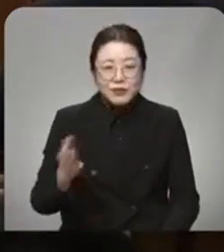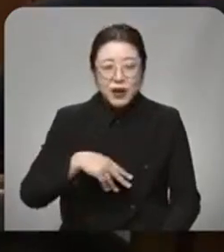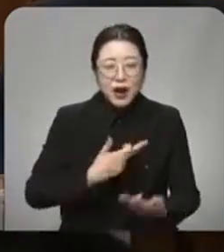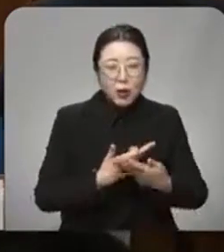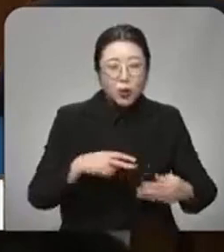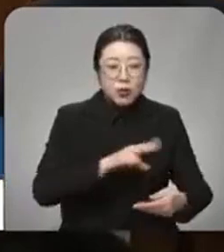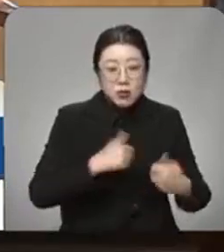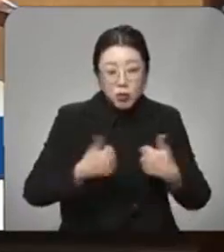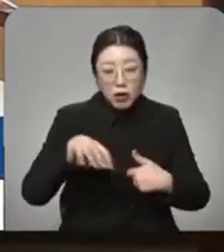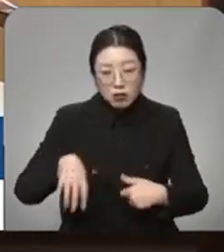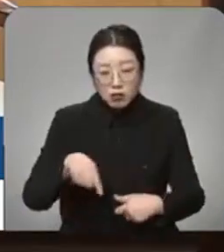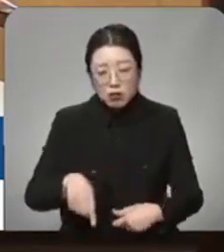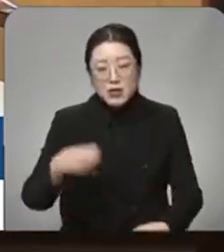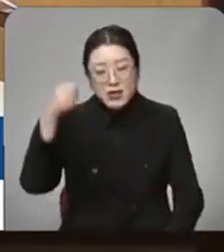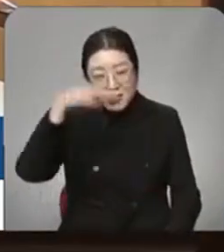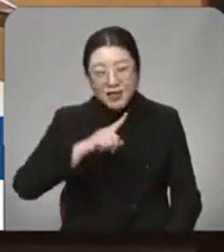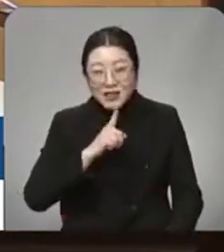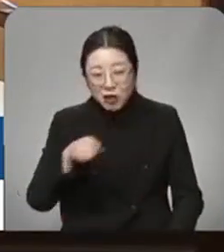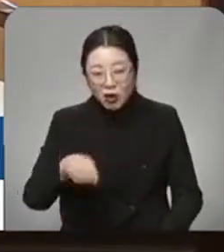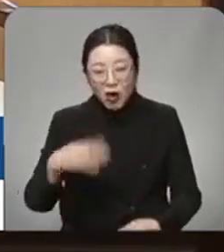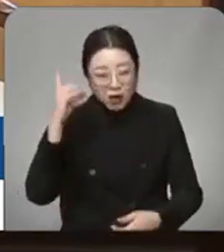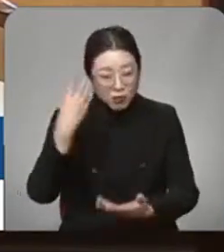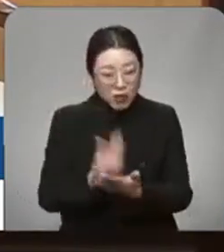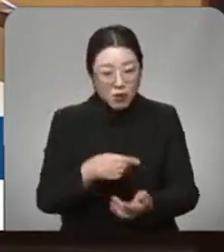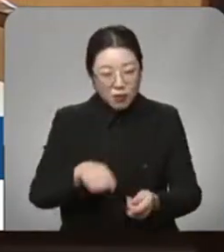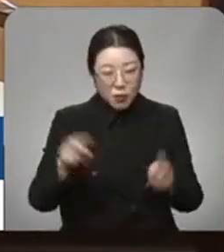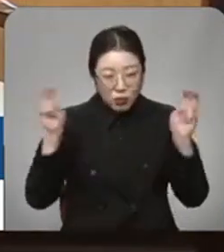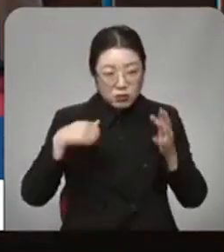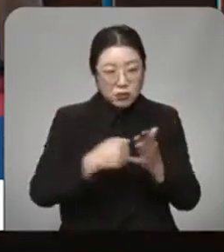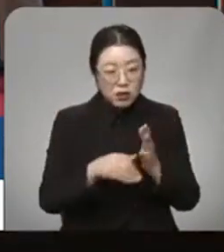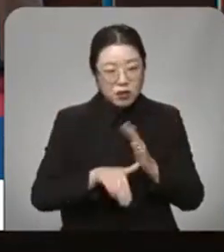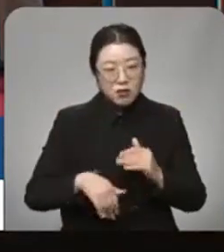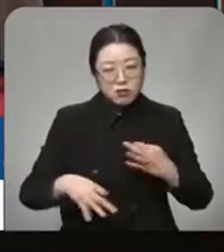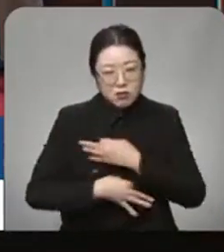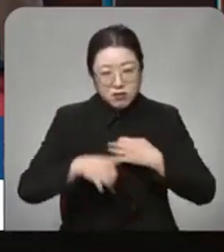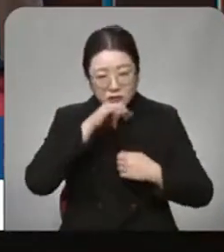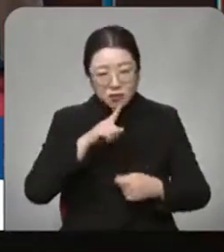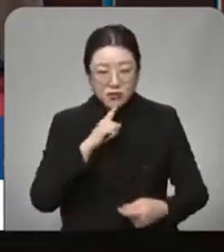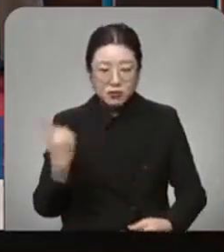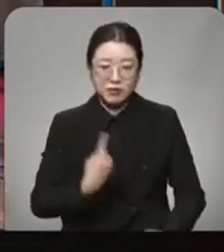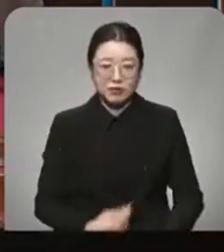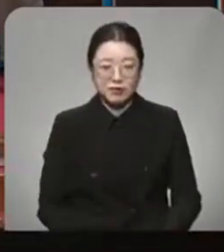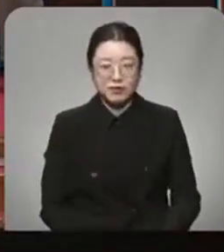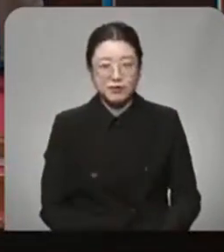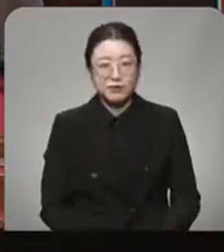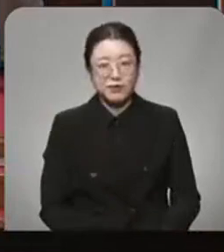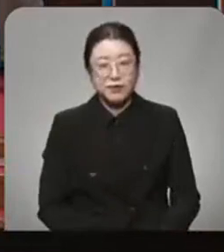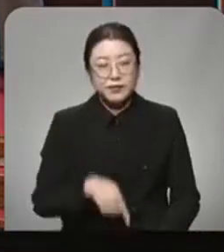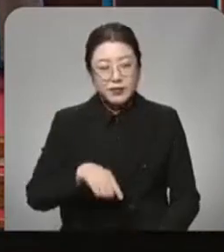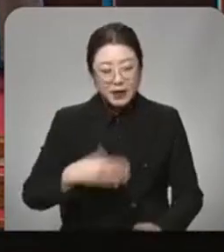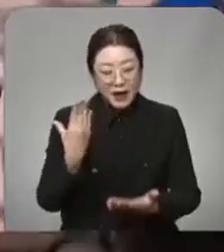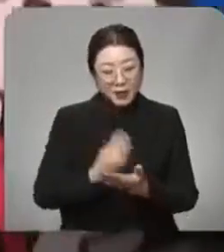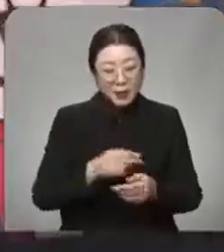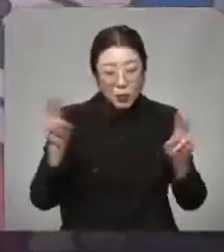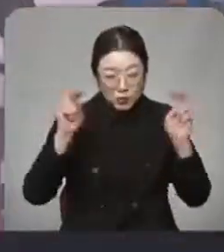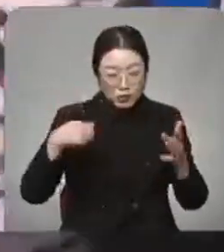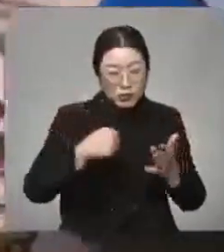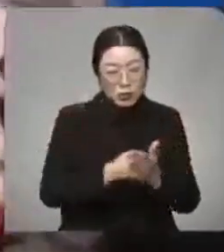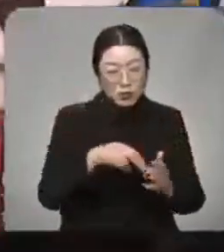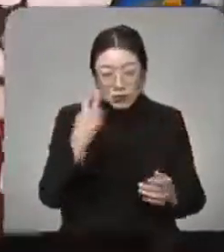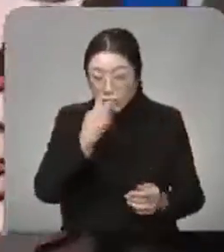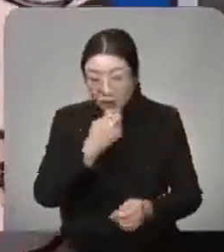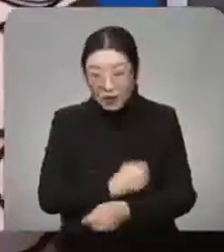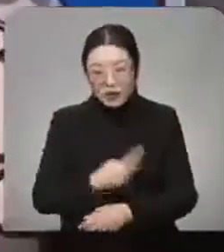강원도 의회에서 일단시켜 업체 선정 과정이 불공정했다는 의혹이 제기됐습니다. 이 앱의 운영업체 선정